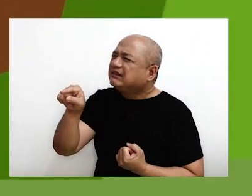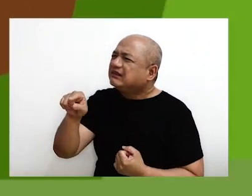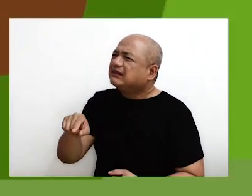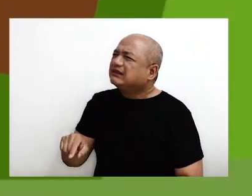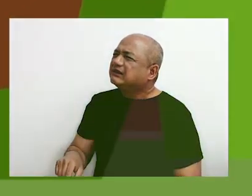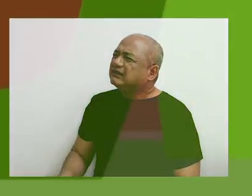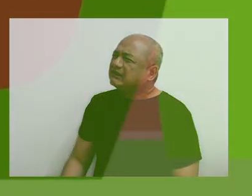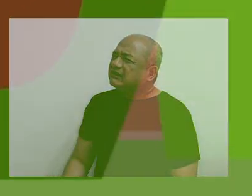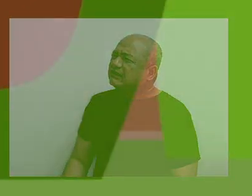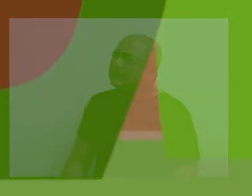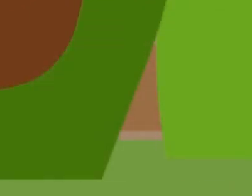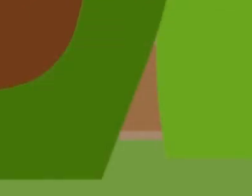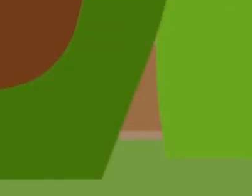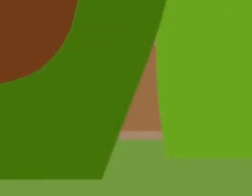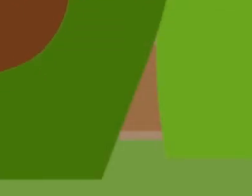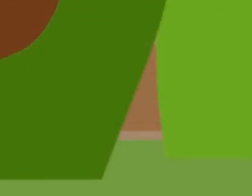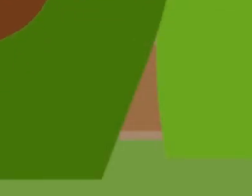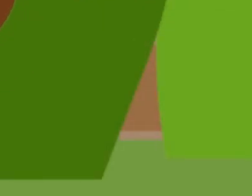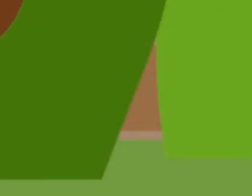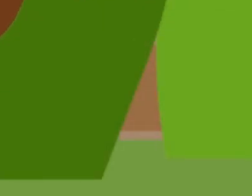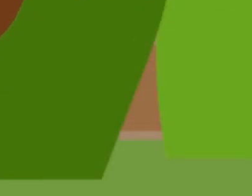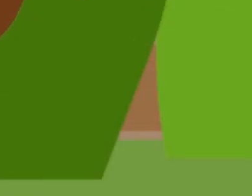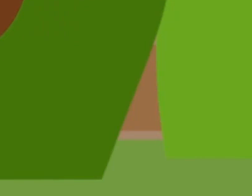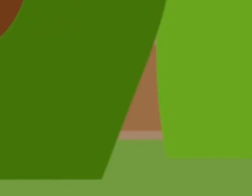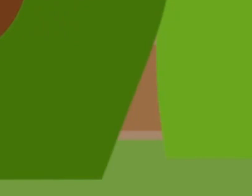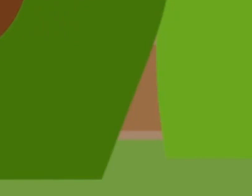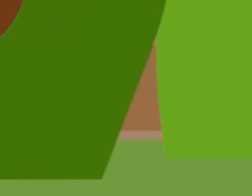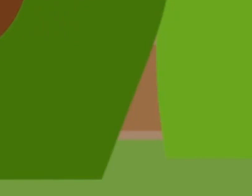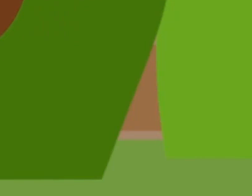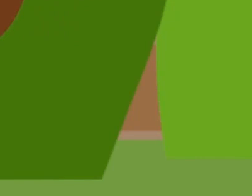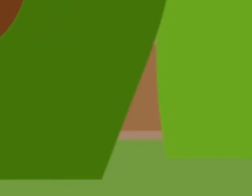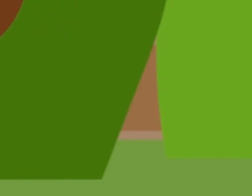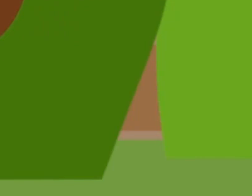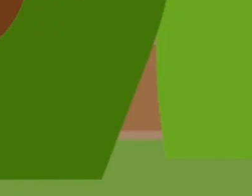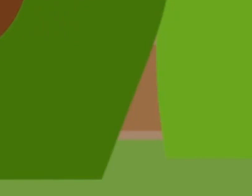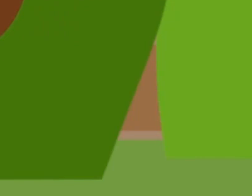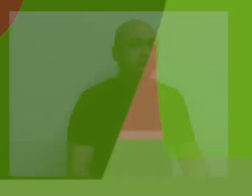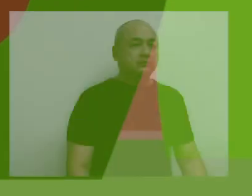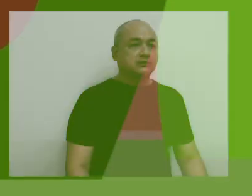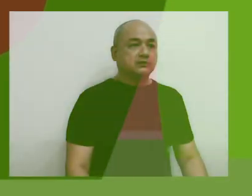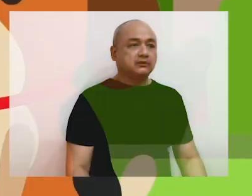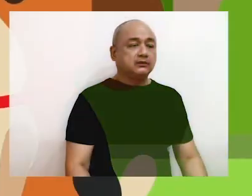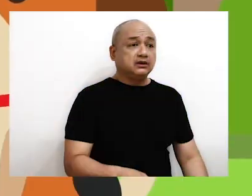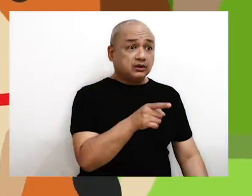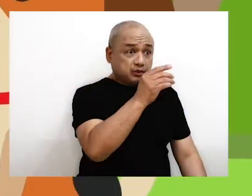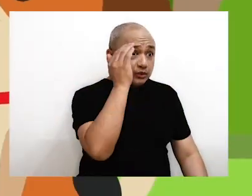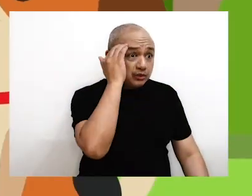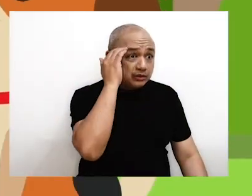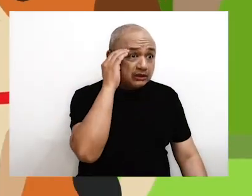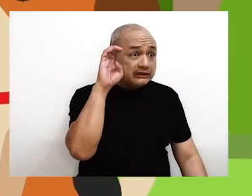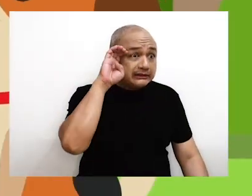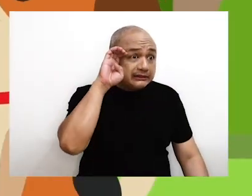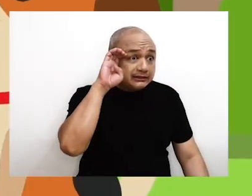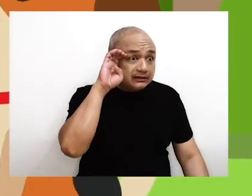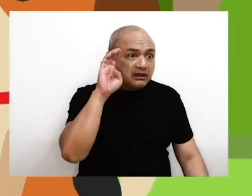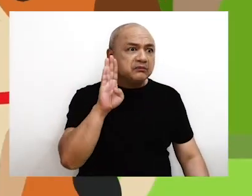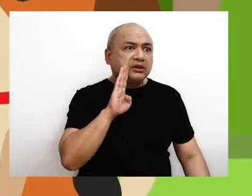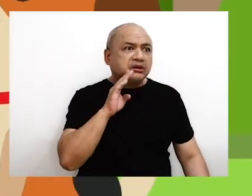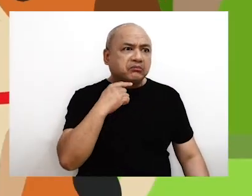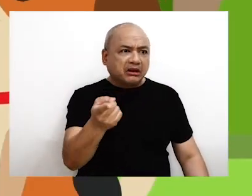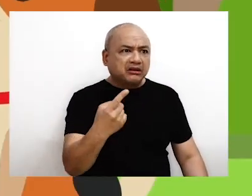Teka, ano nga ulit yung sinabi mo tungkol sa pagiging superhero? Alam mo,